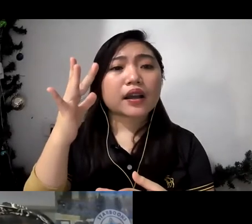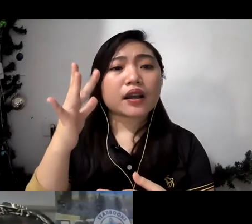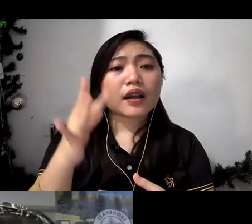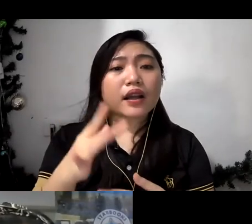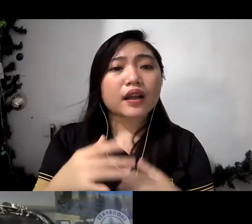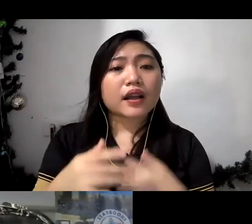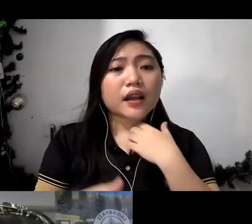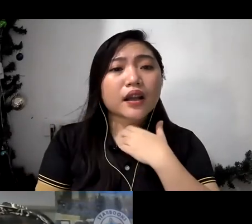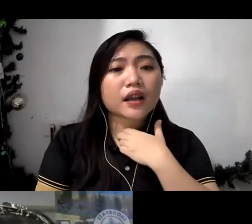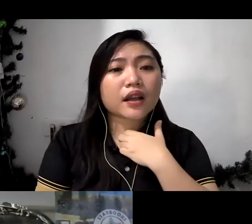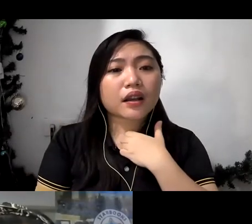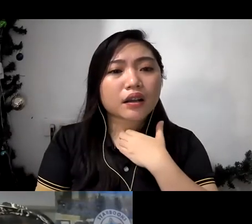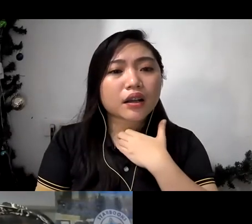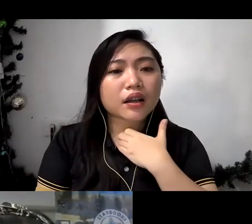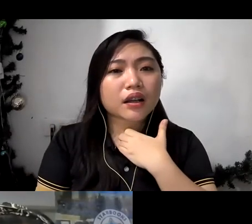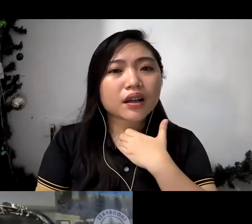is one of the